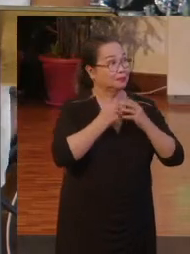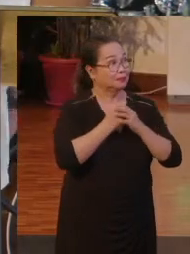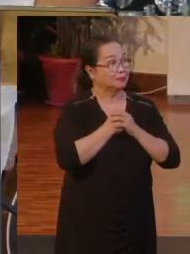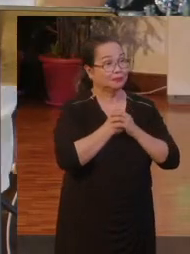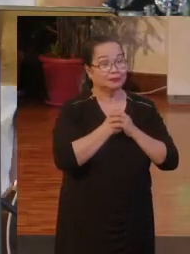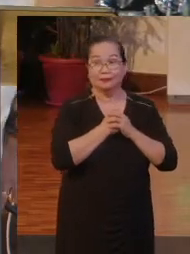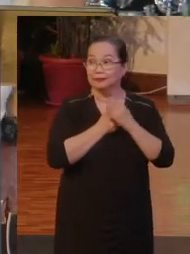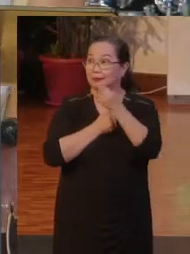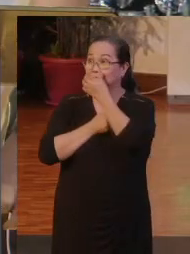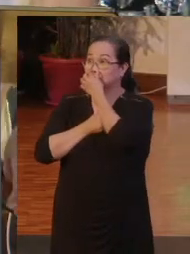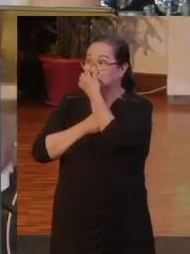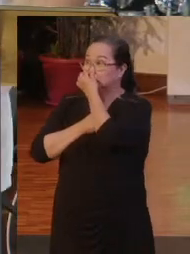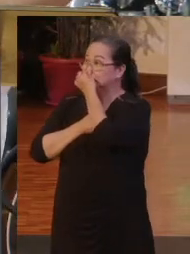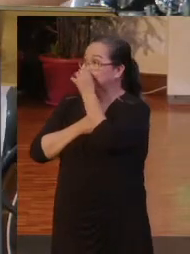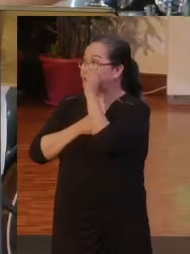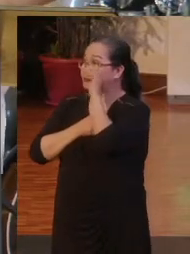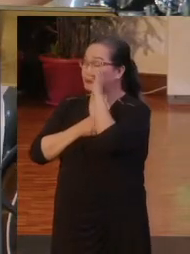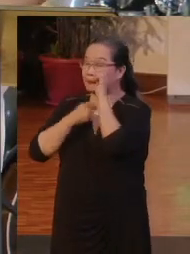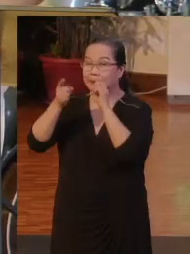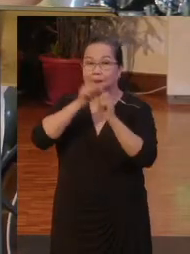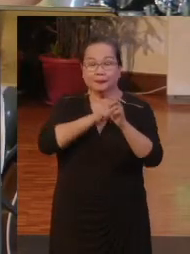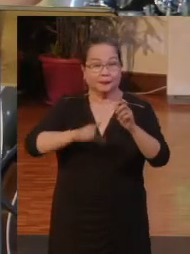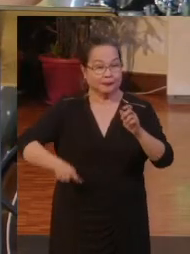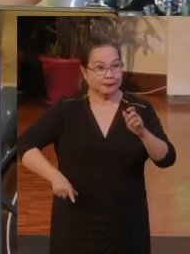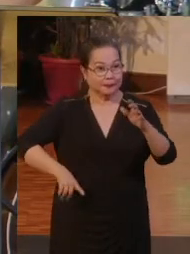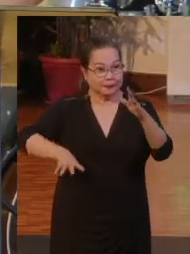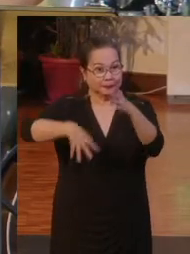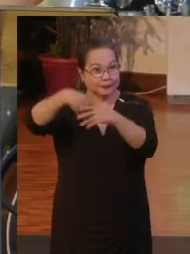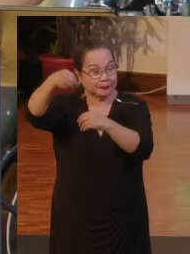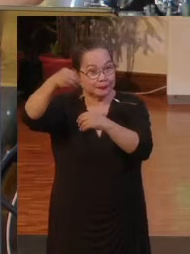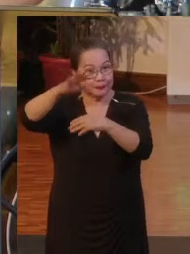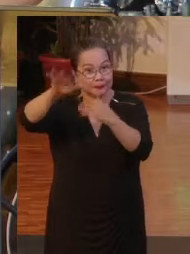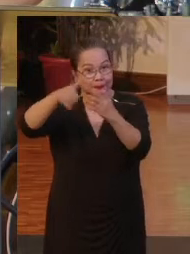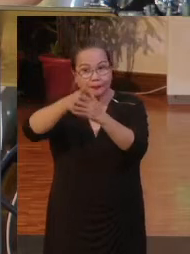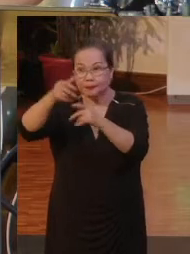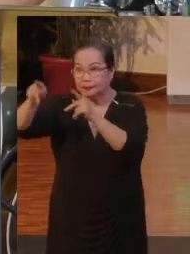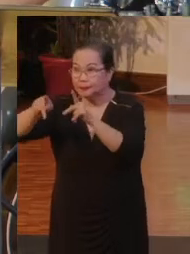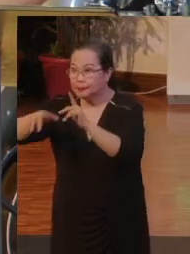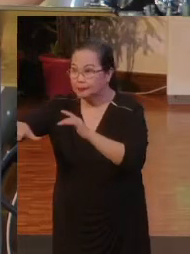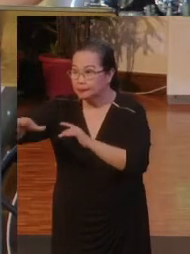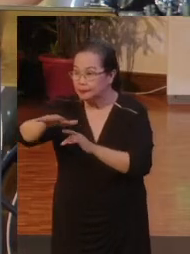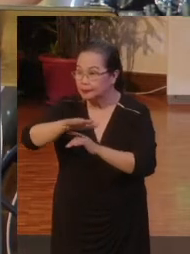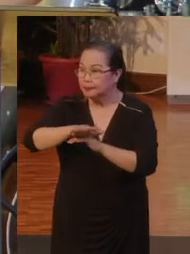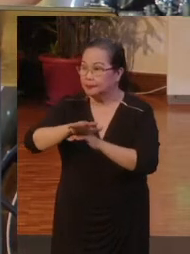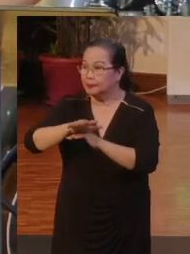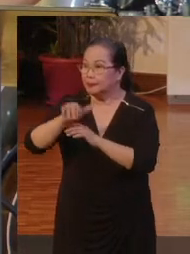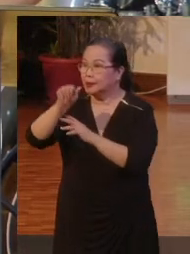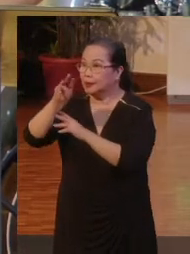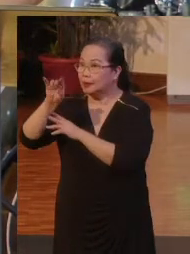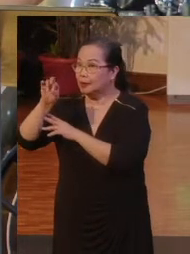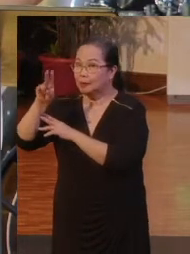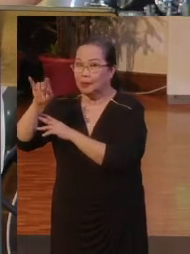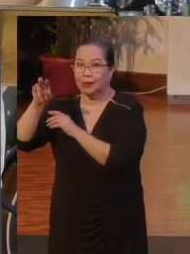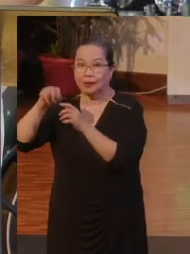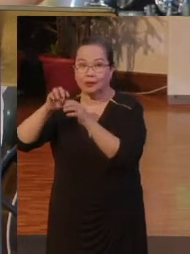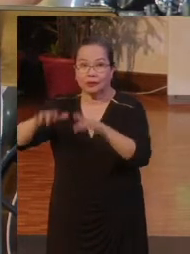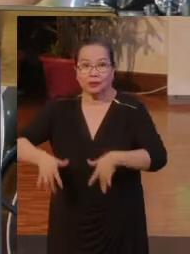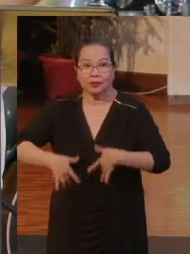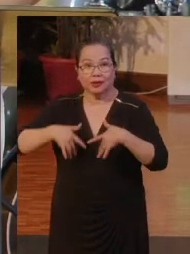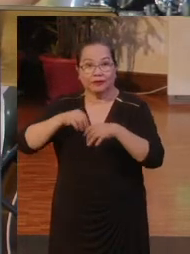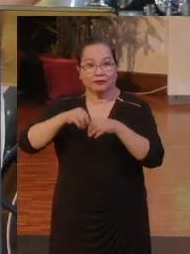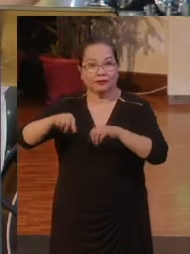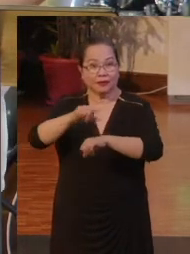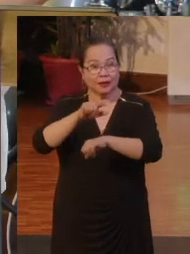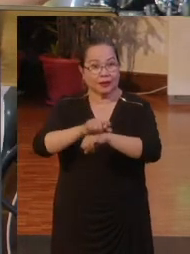Oh. Ang sabi dito, and the Lord drove out before us all the peoples, the Amorites who lived in the land.